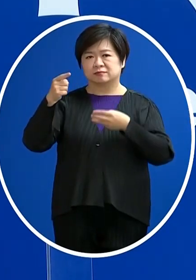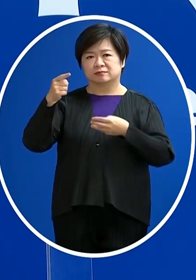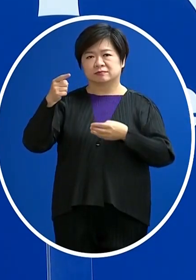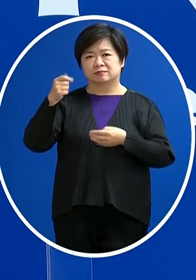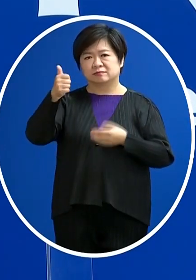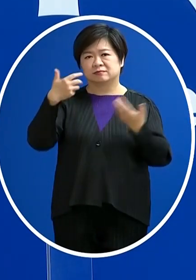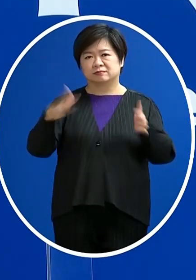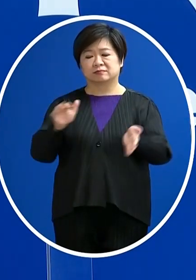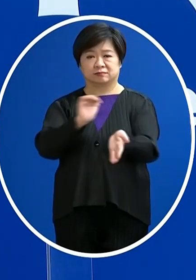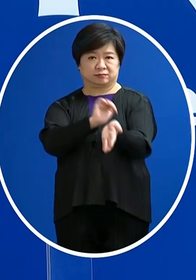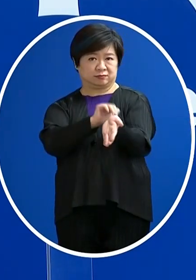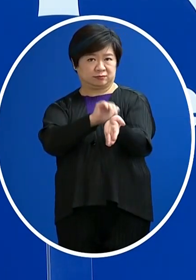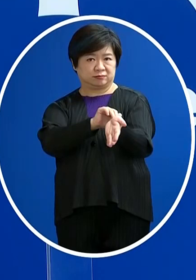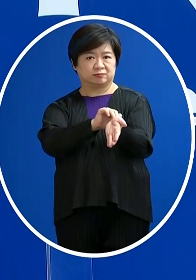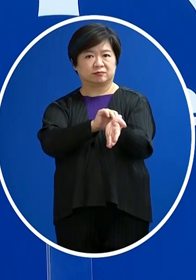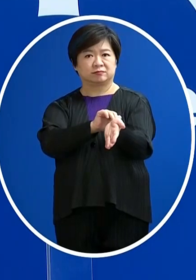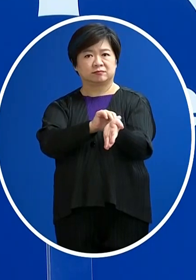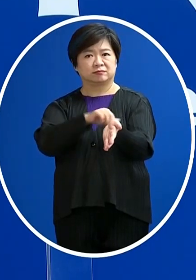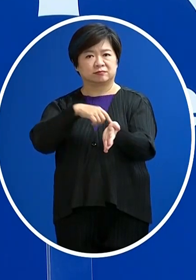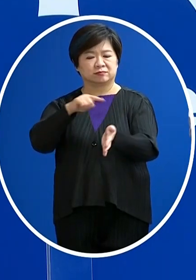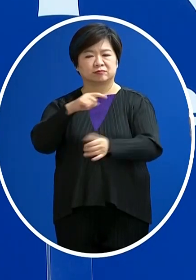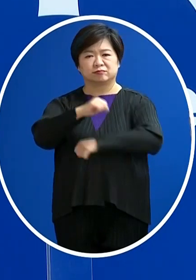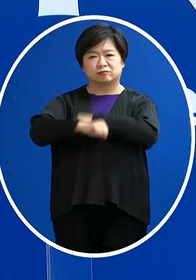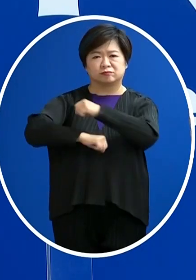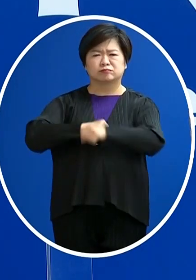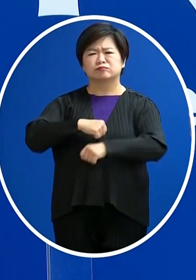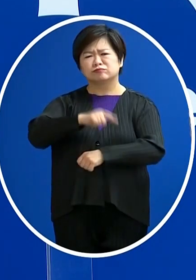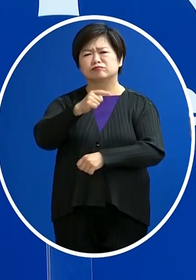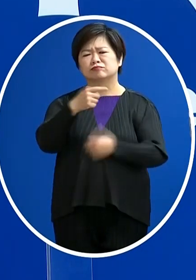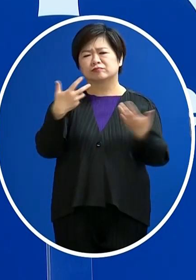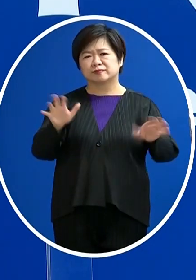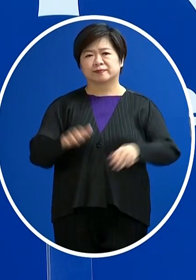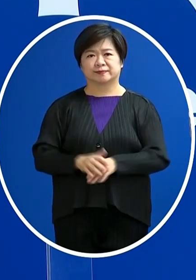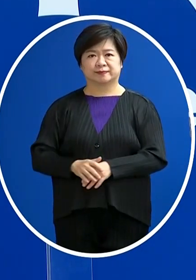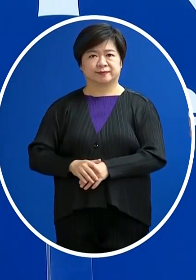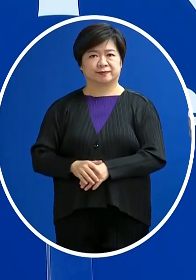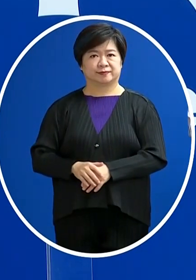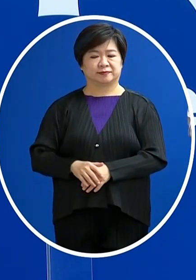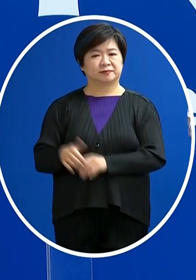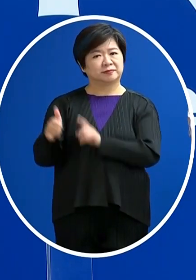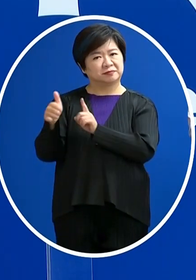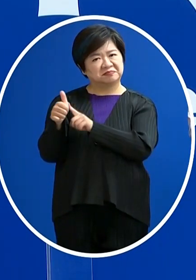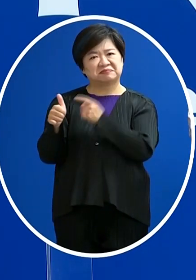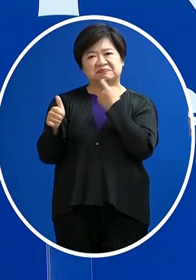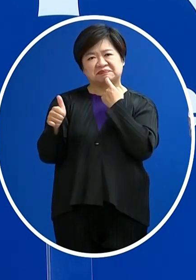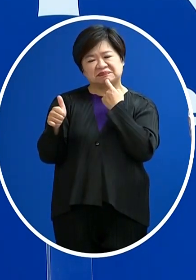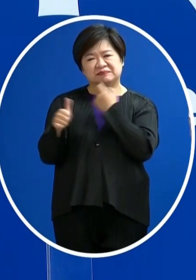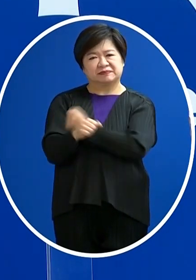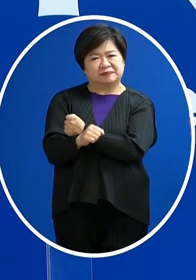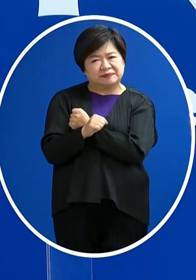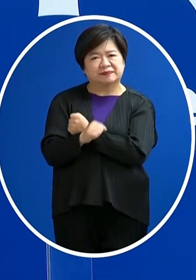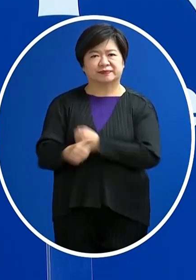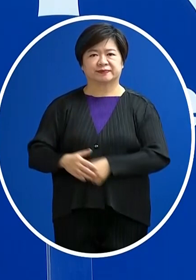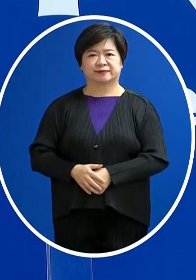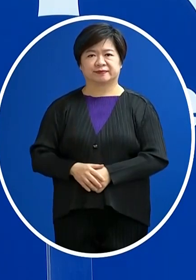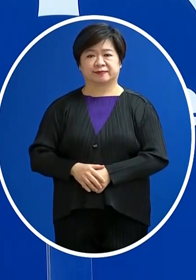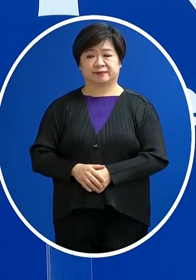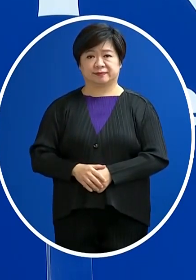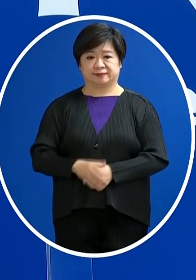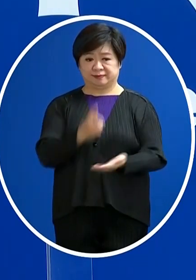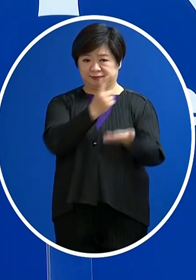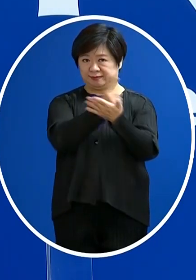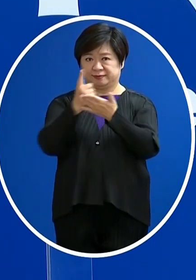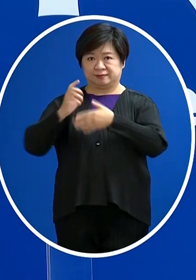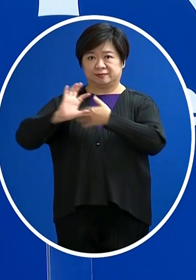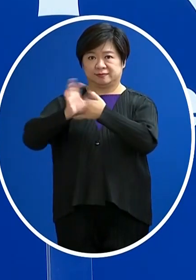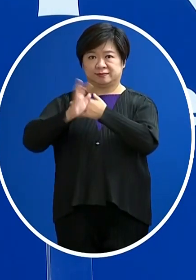这个医疗机构医院里头去活动哈，所以我们这个案例当然是会高度来谨慎。那其实我们每一例的境